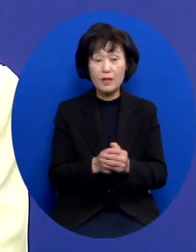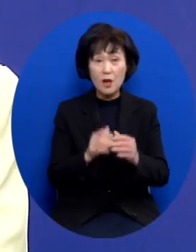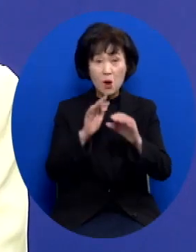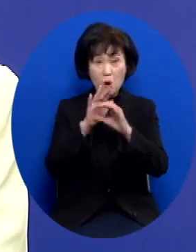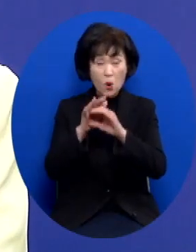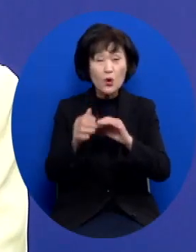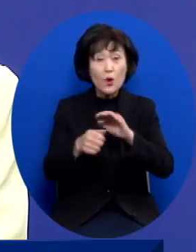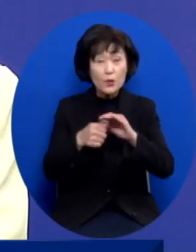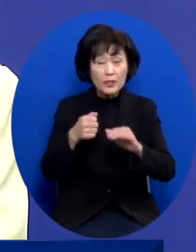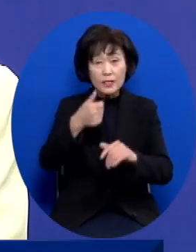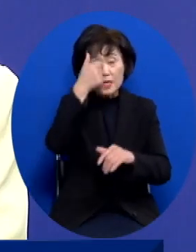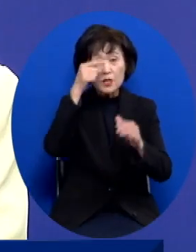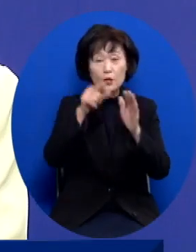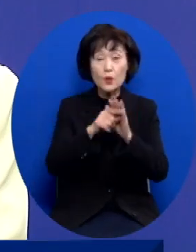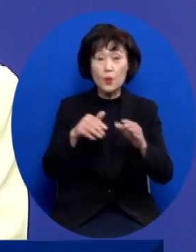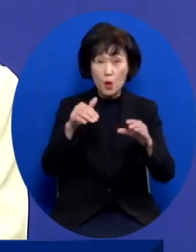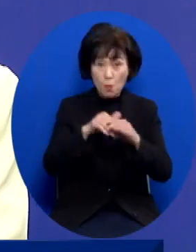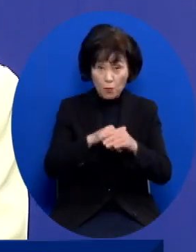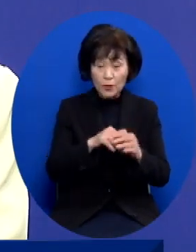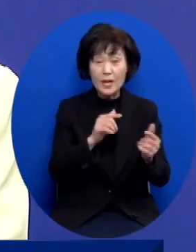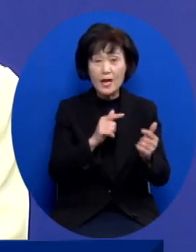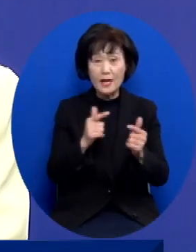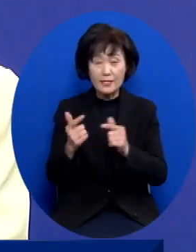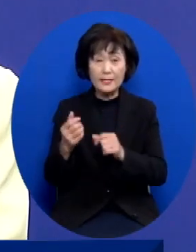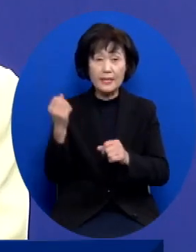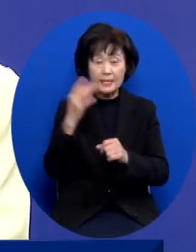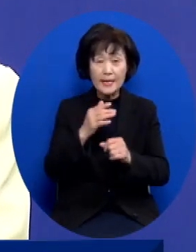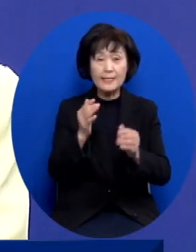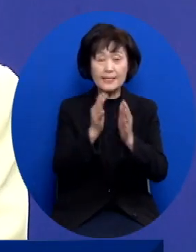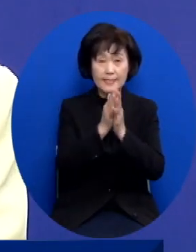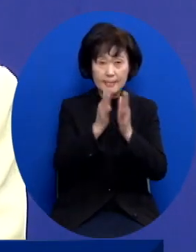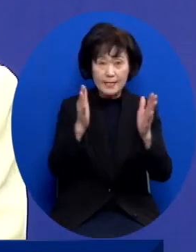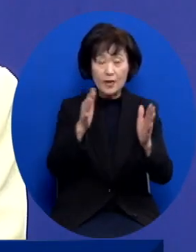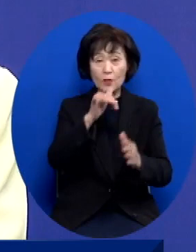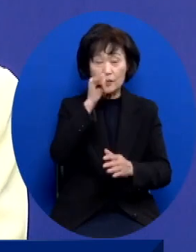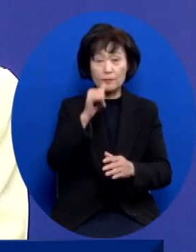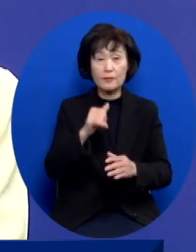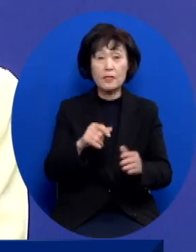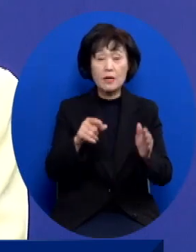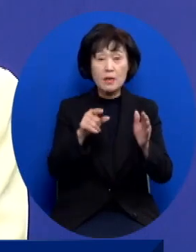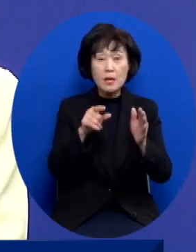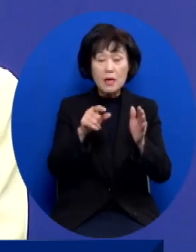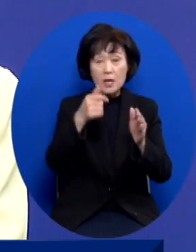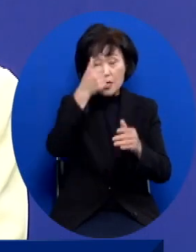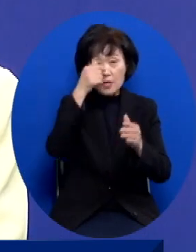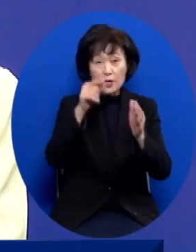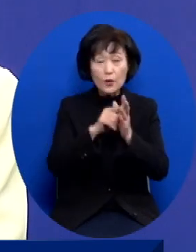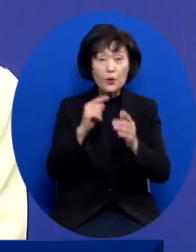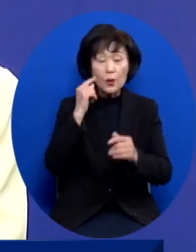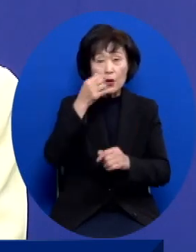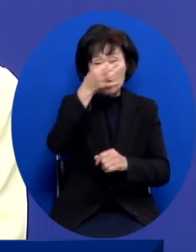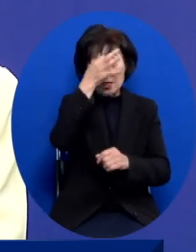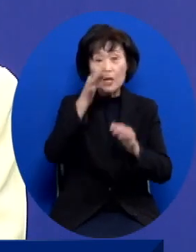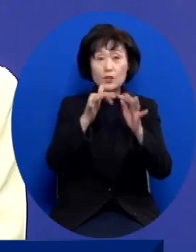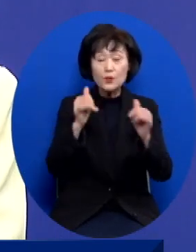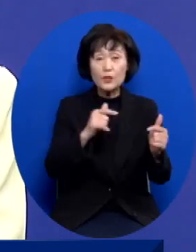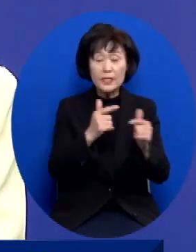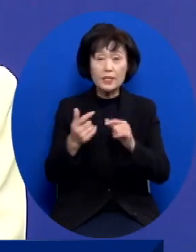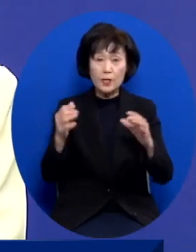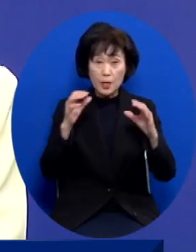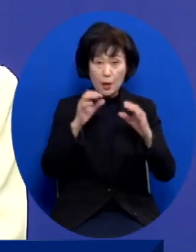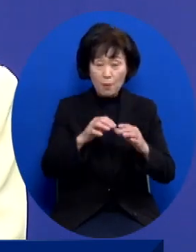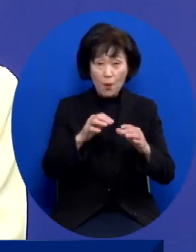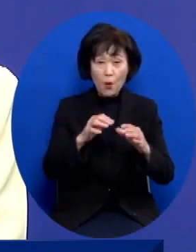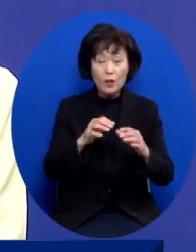코로나로 위축된 기독교 문화사역이 다시금 활기를 띠고 있습니다. 크리스천 아티스트들이 모여 함께 비전을 나누는 자리가 마련됐다고